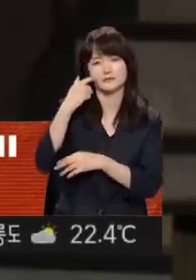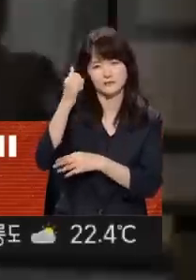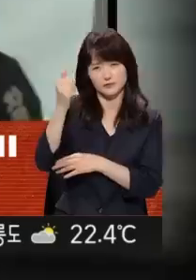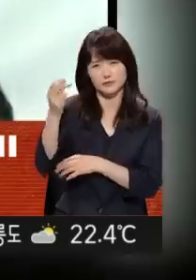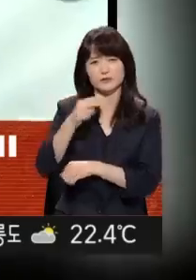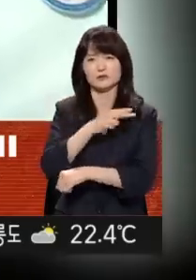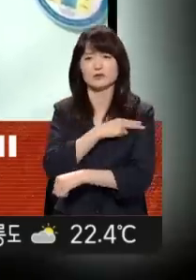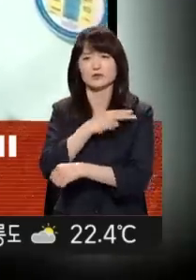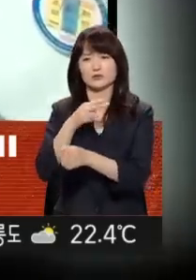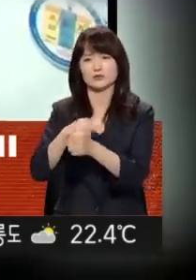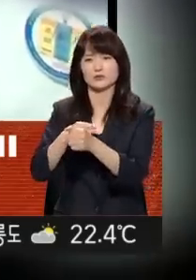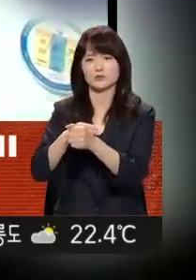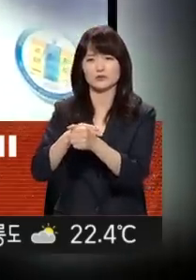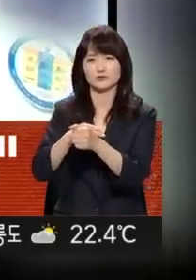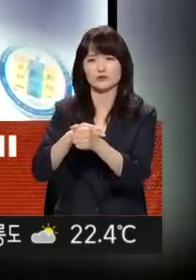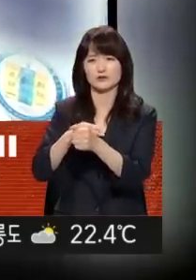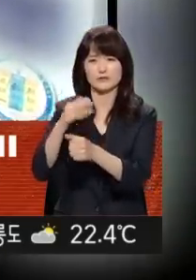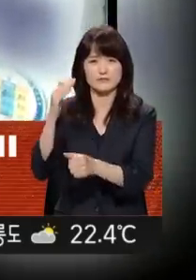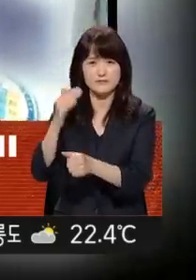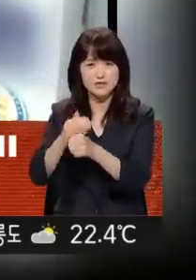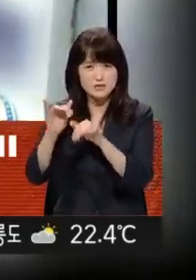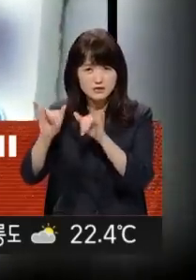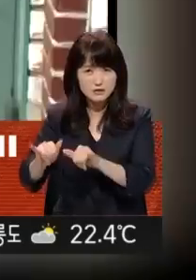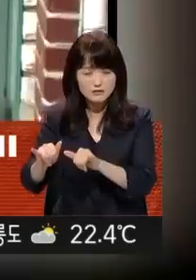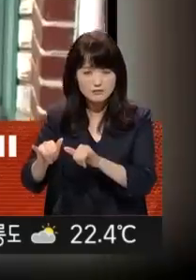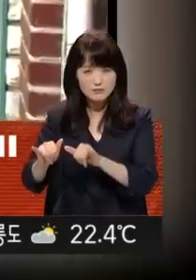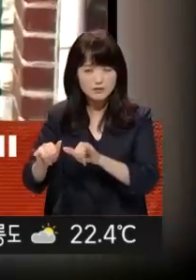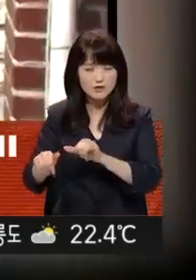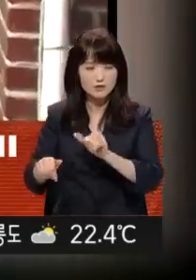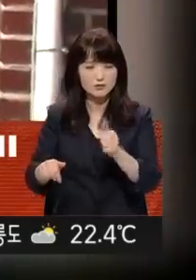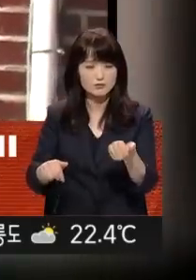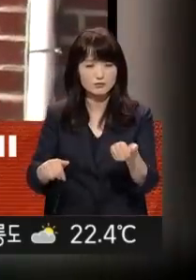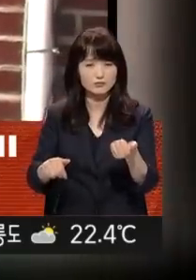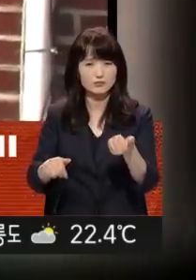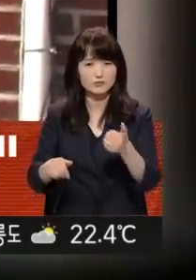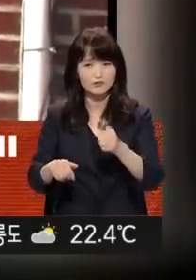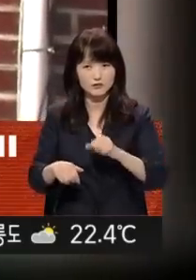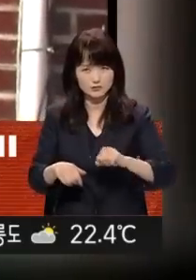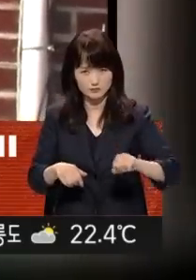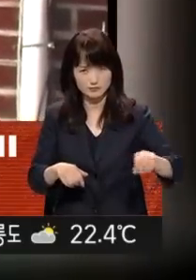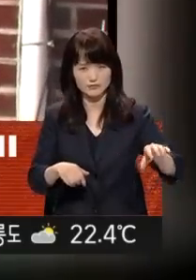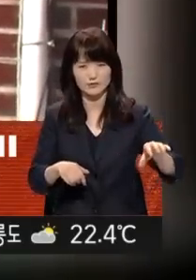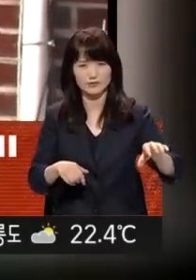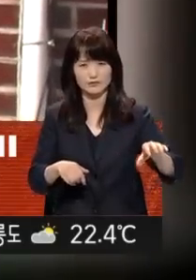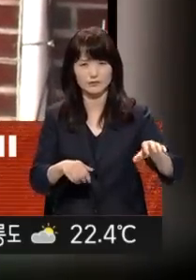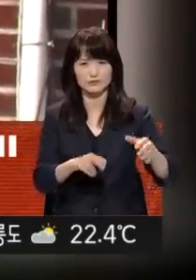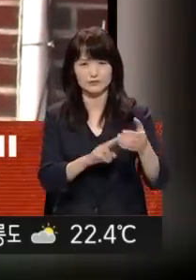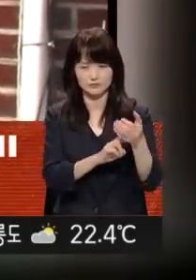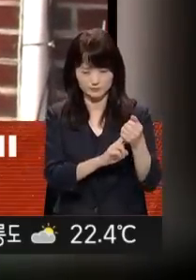겸임교수라고 하는 지혜를 잃을까 봐 시신을 유기한 것이다 이렇게 얘기를 하고 있습니다